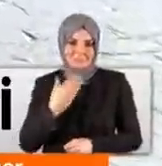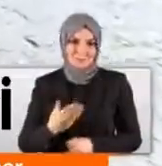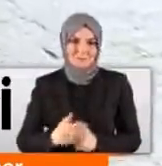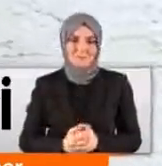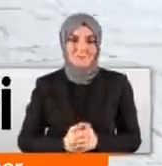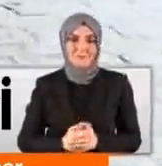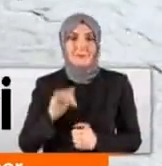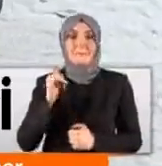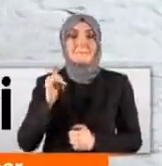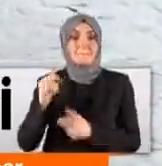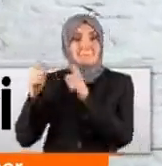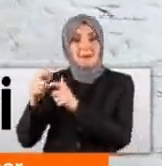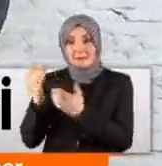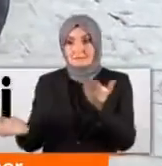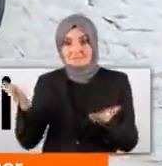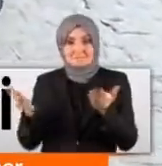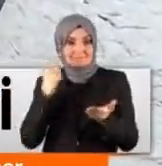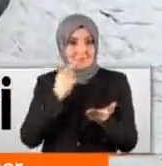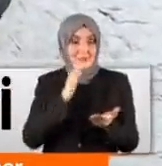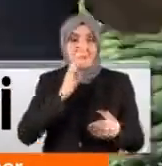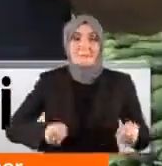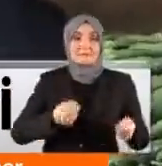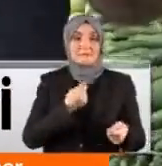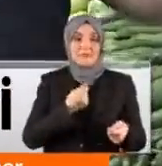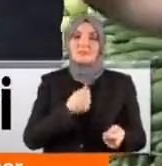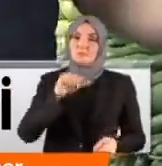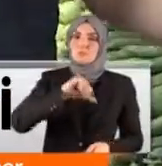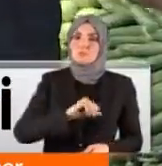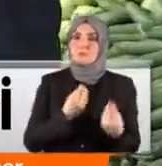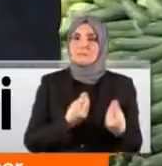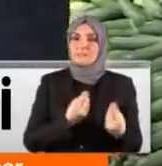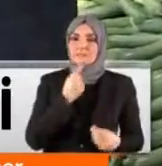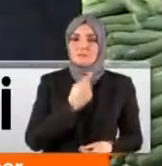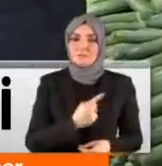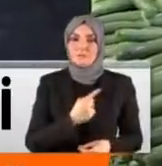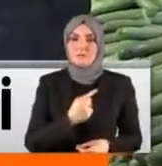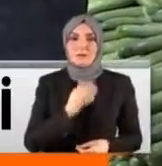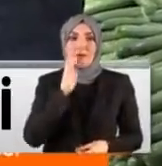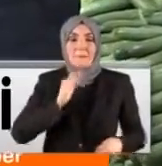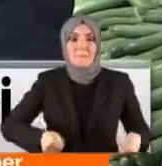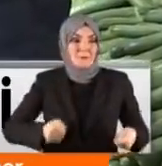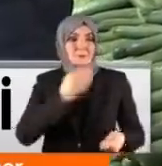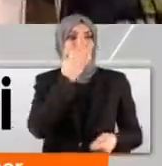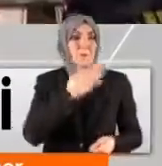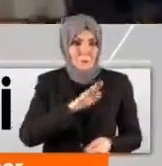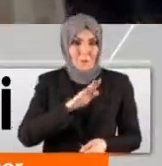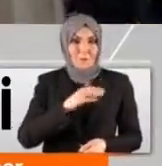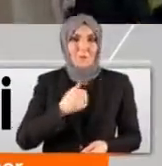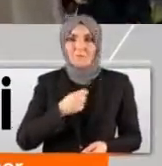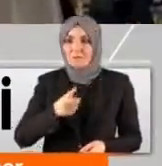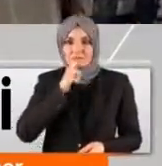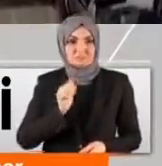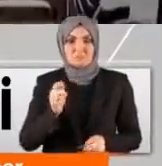Kayseri denize pazarlık Fiyatlar nasıl pazardaki lerde aynı fazla olması bizim yaşama şansım zayıf marketlere kalırsa Biz ayvayı yedi